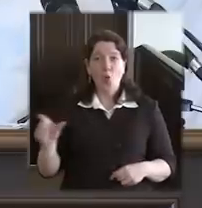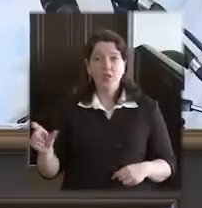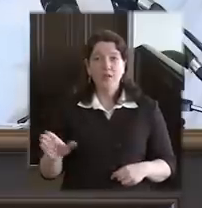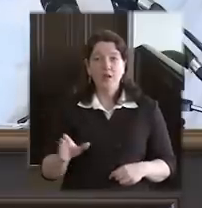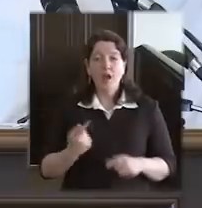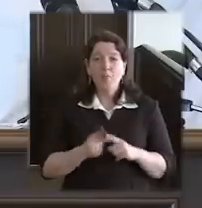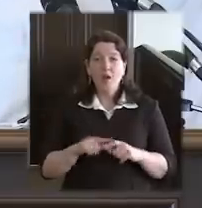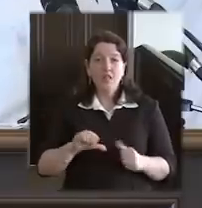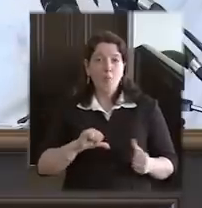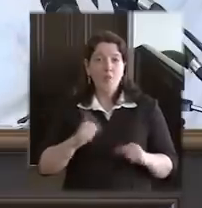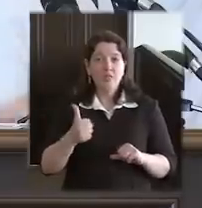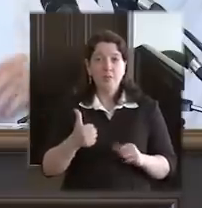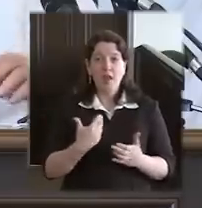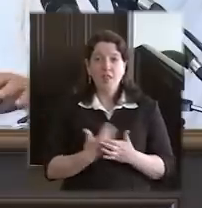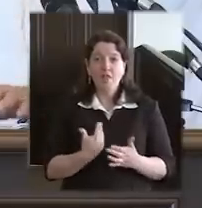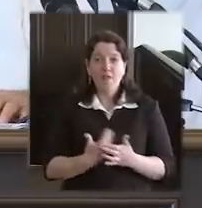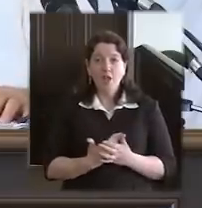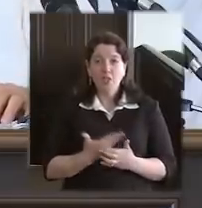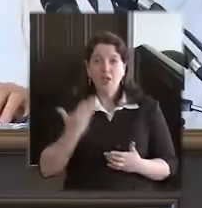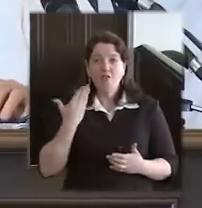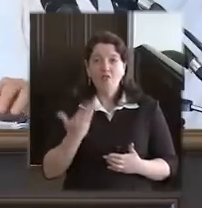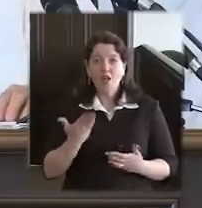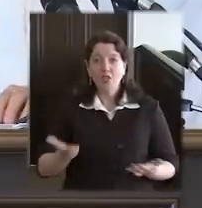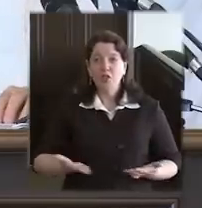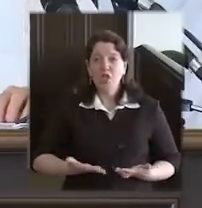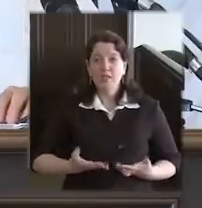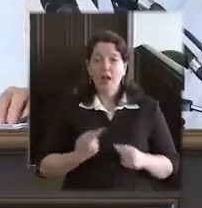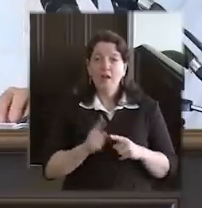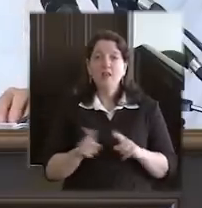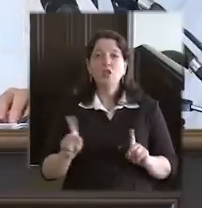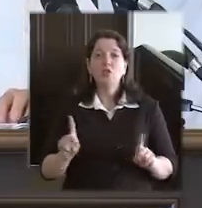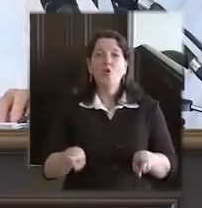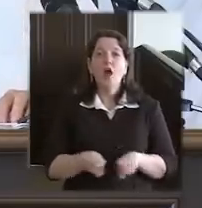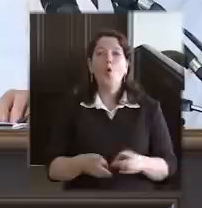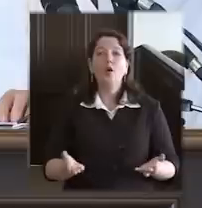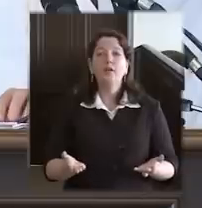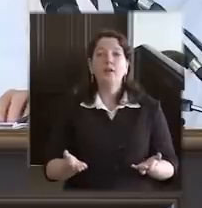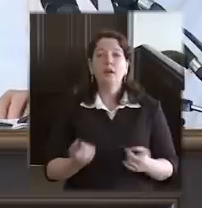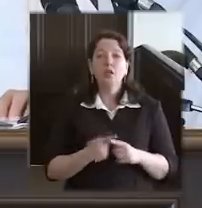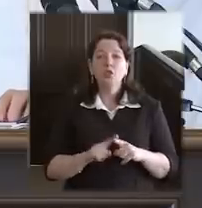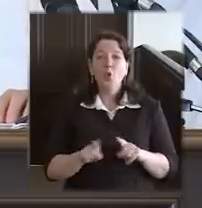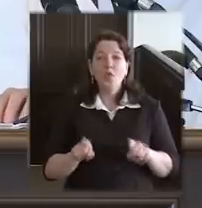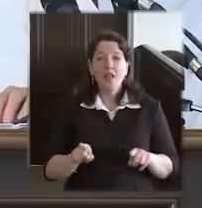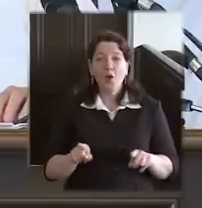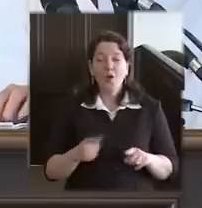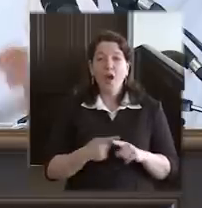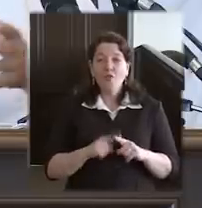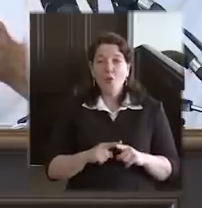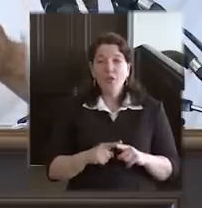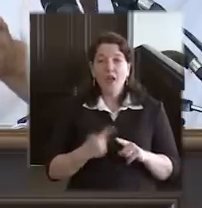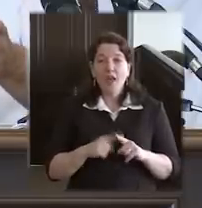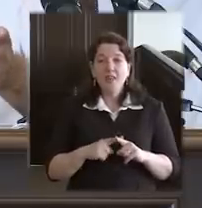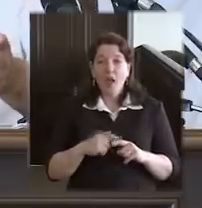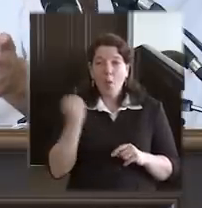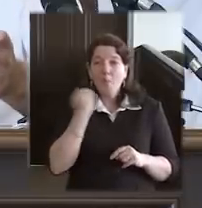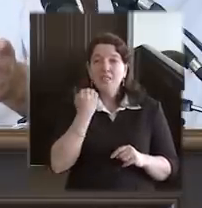поэтому первостепенная важность вашей жизни – это что такое? Что такое? Вот